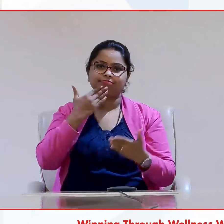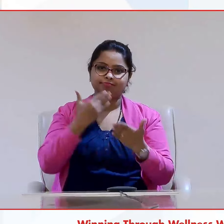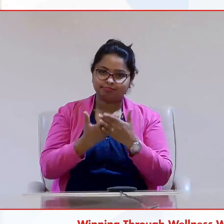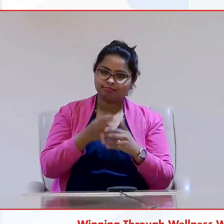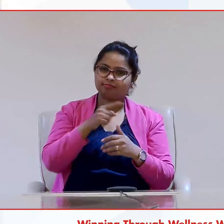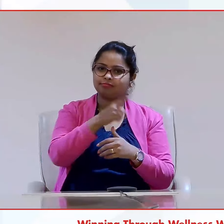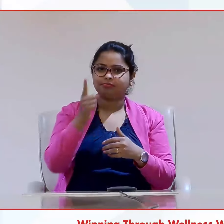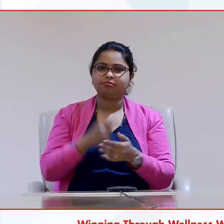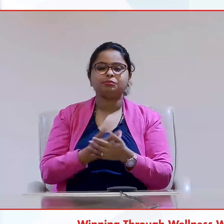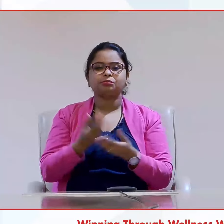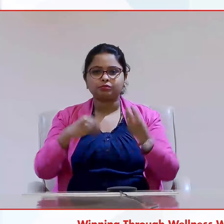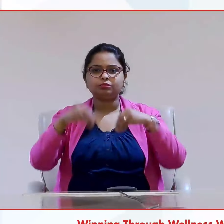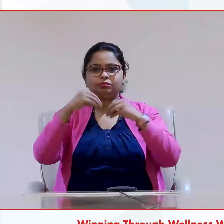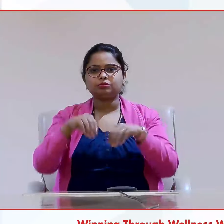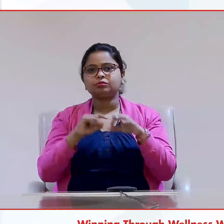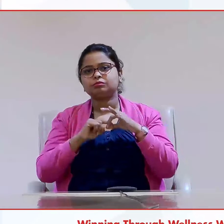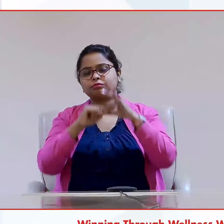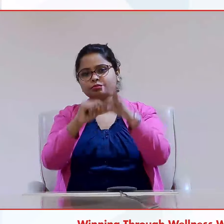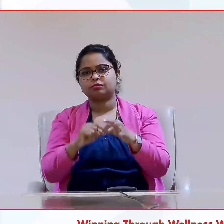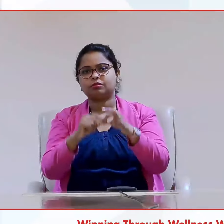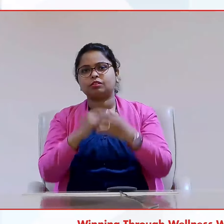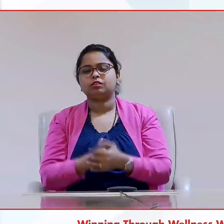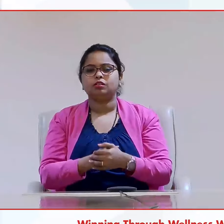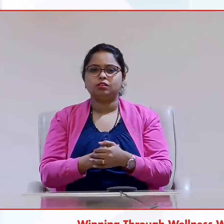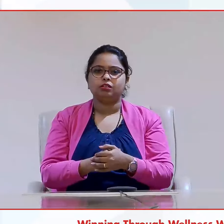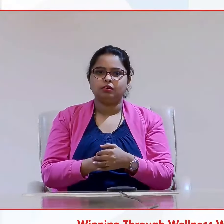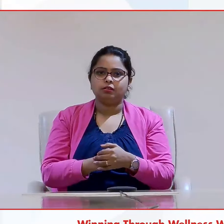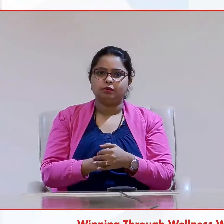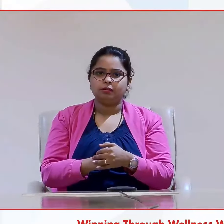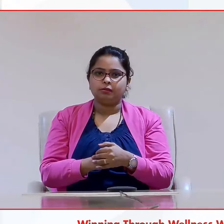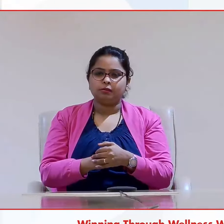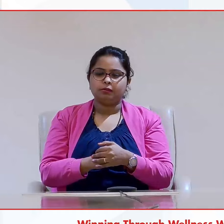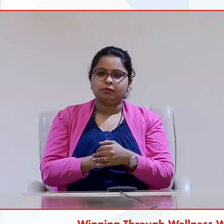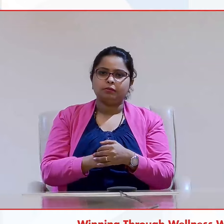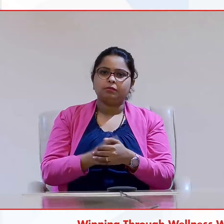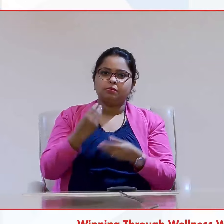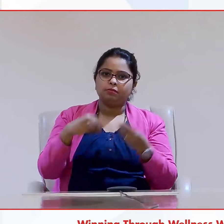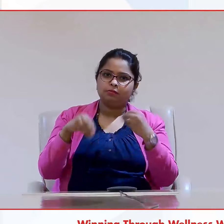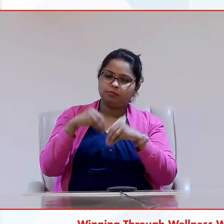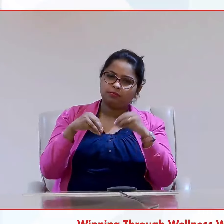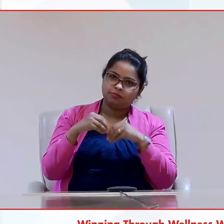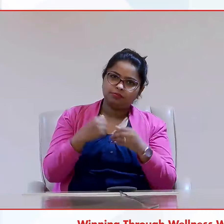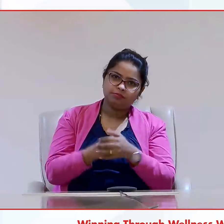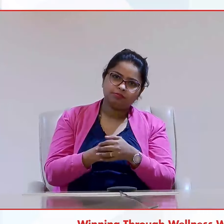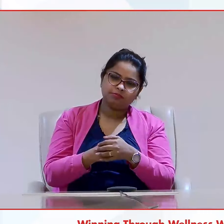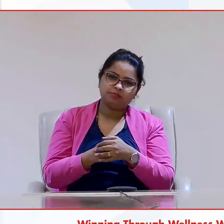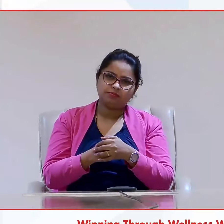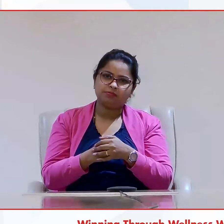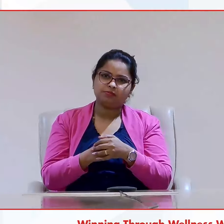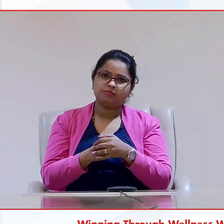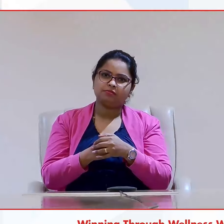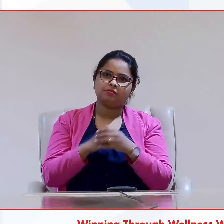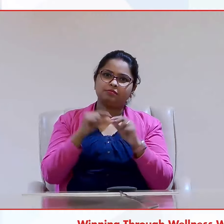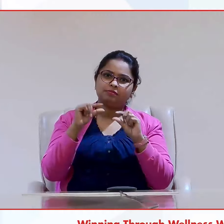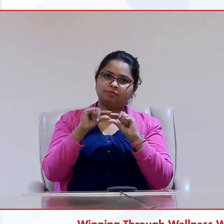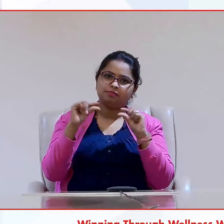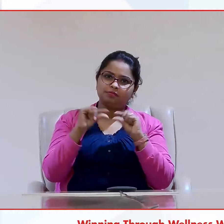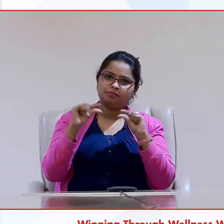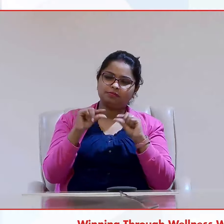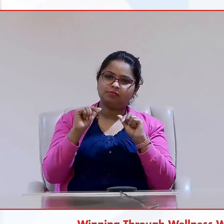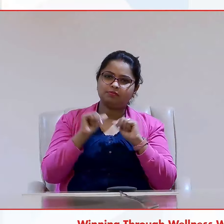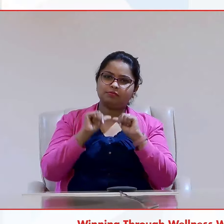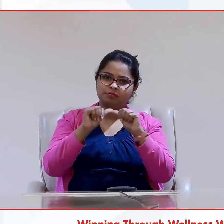मोर क्वेश्चन एंड सम ऑफ इट इज आंसर्ड इन योर क्वेश्चन. सो सिंस देर आर मोर क्वेश्चन, मे बी यू कैन जस्ट गिव अ स्मॉलर रिस्पॉन्स